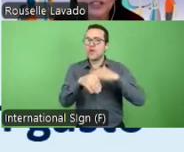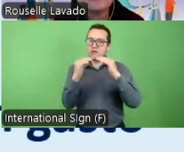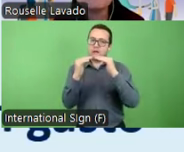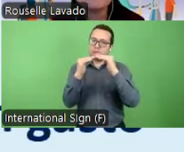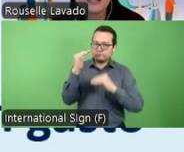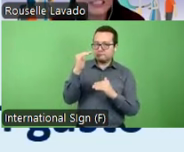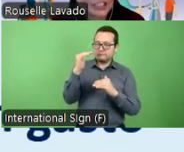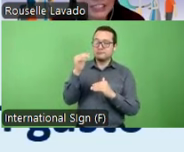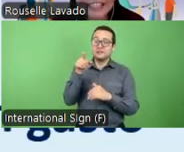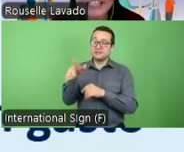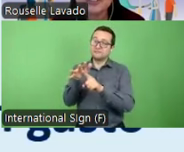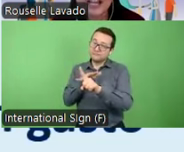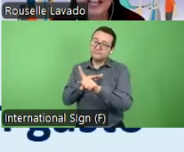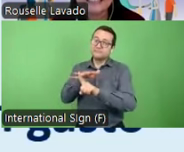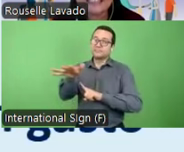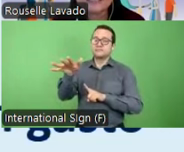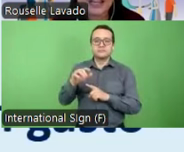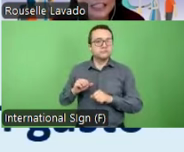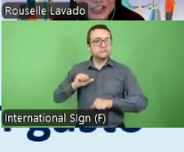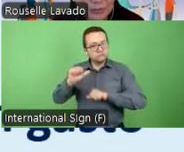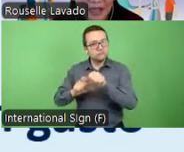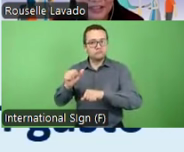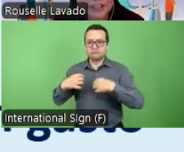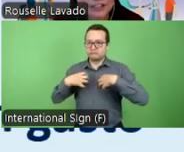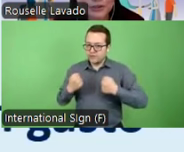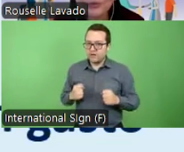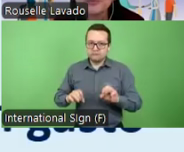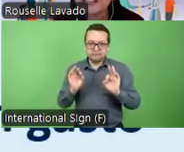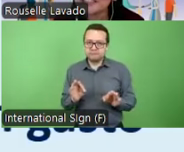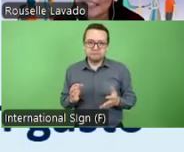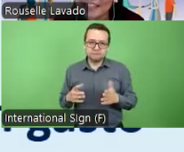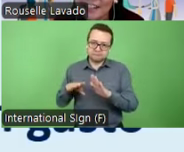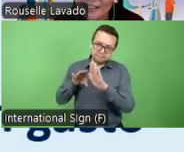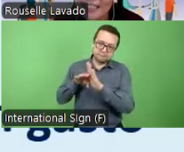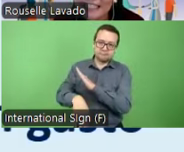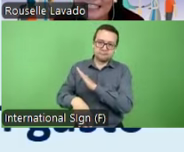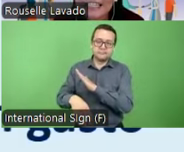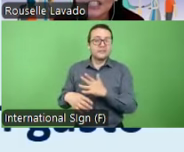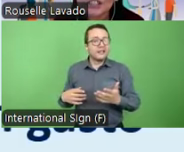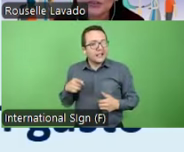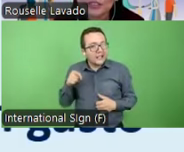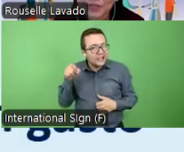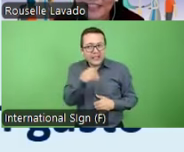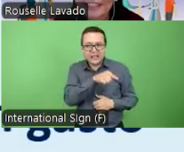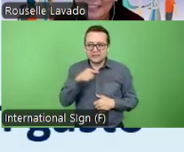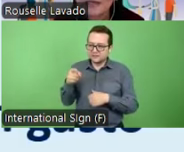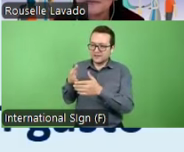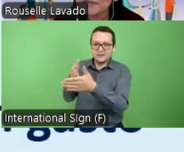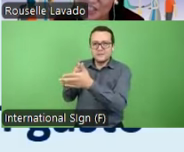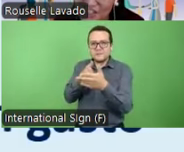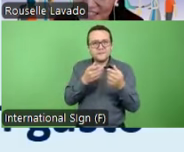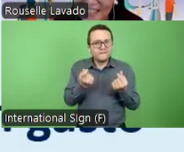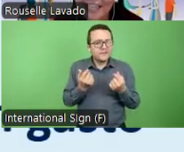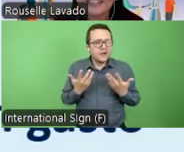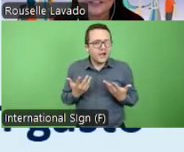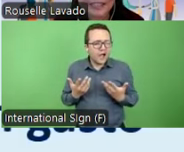sanitaire universelle. Comme nous le verrons, il est essentiel de comprendre et de suivre ces obstacles financiers grâce à des